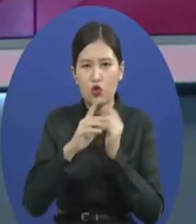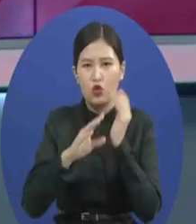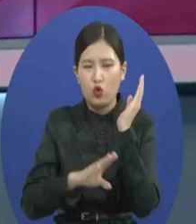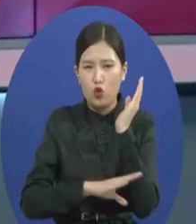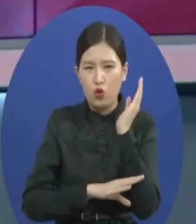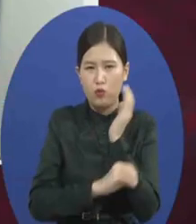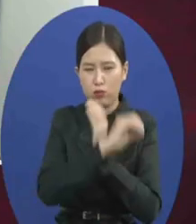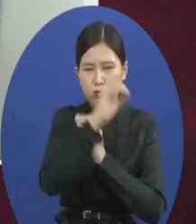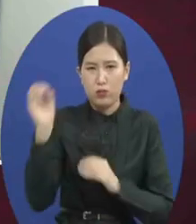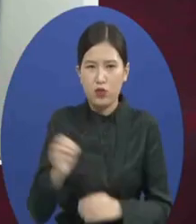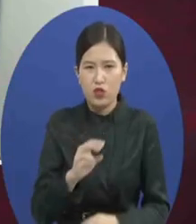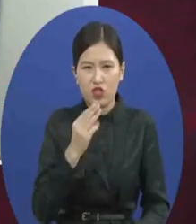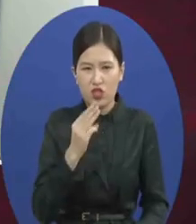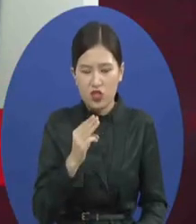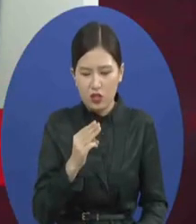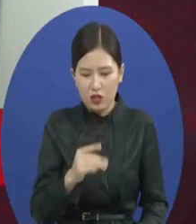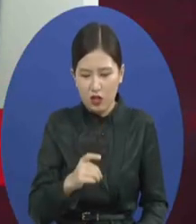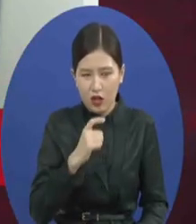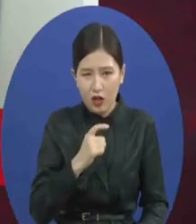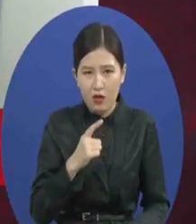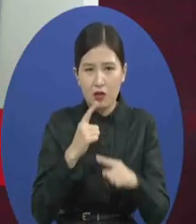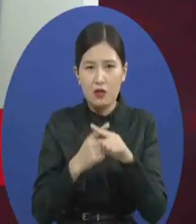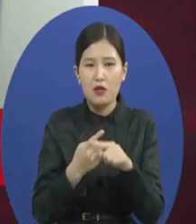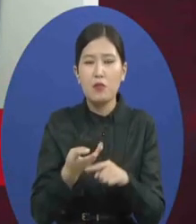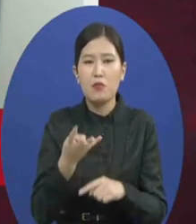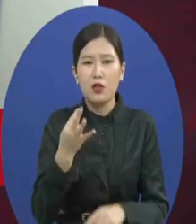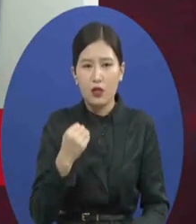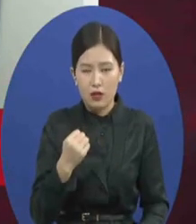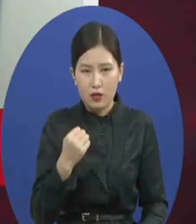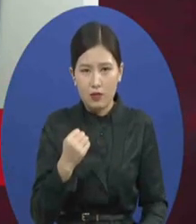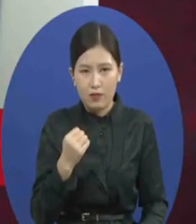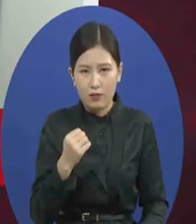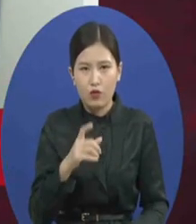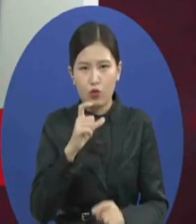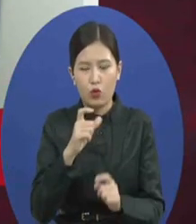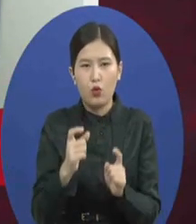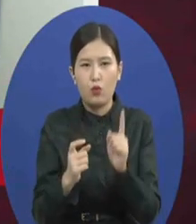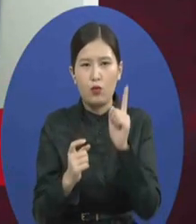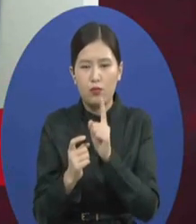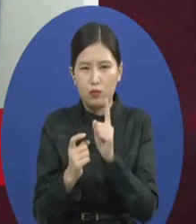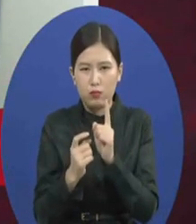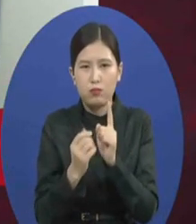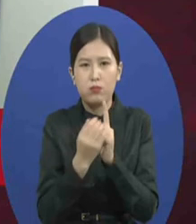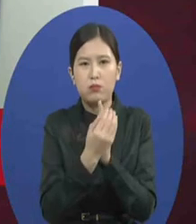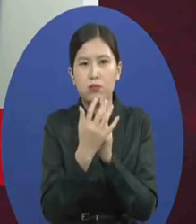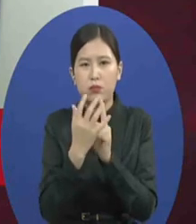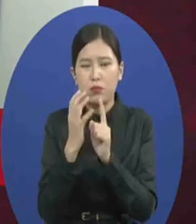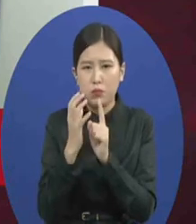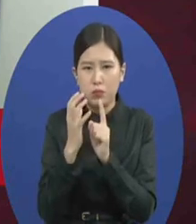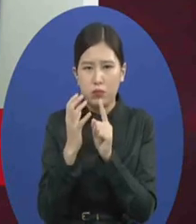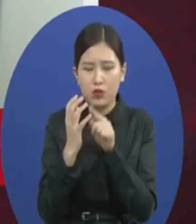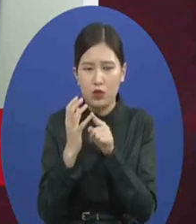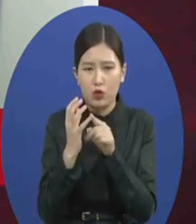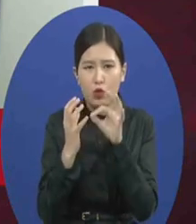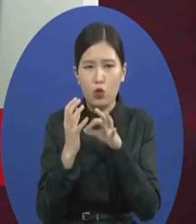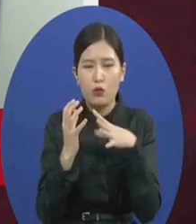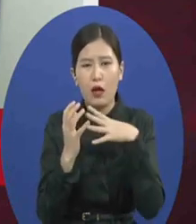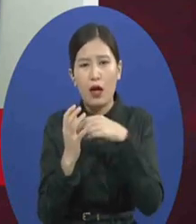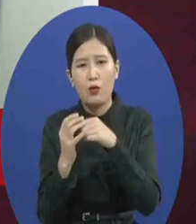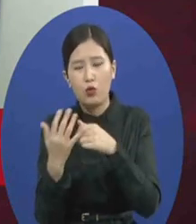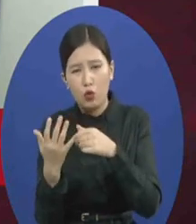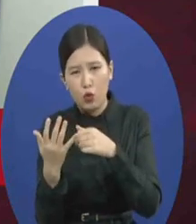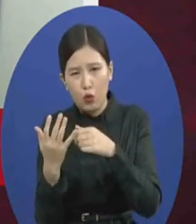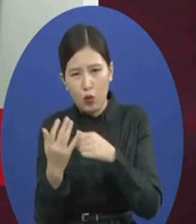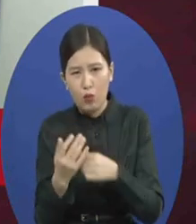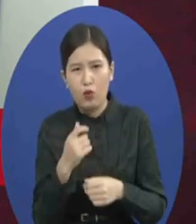гараад. За тэгээ шинэ тохиол илэрч байгаа тохиолдлууд байна. Хатлын бус тохиолдол илрээд байна. Ямар нэгэн одоо өмнөх тохиолдолтой холбоотой тохиолдол